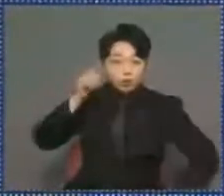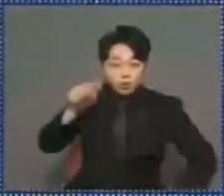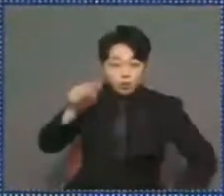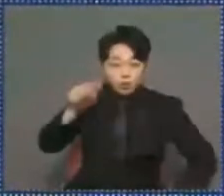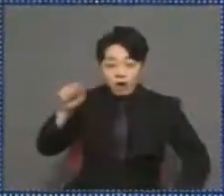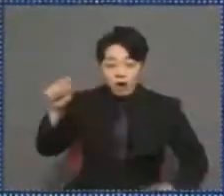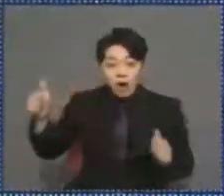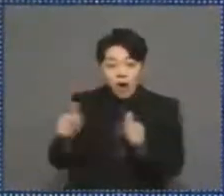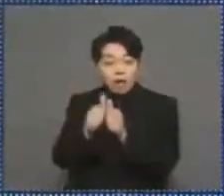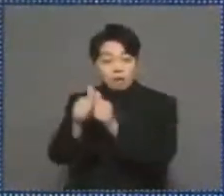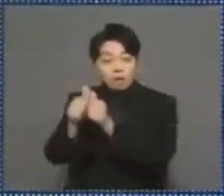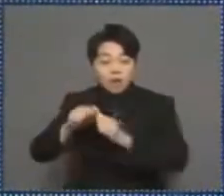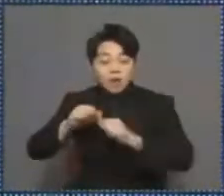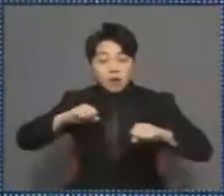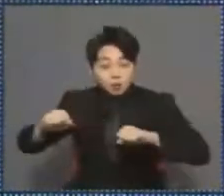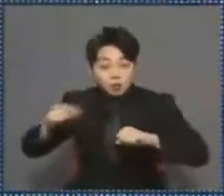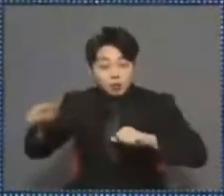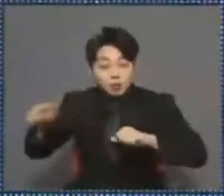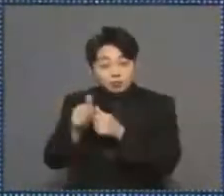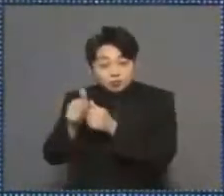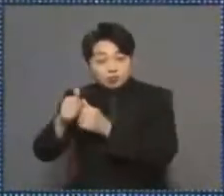것 줄서기입니까?